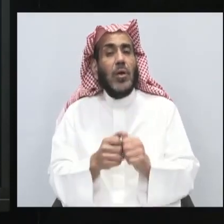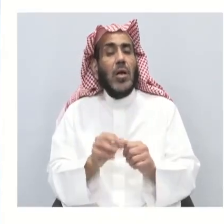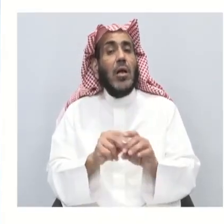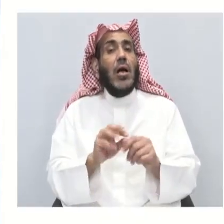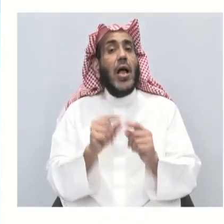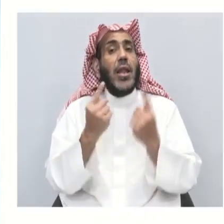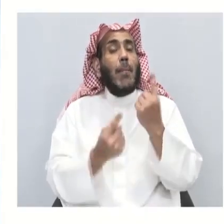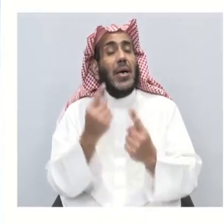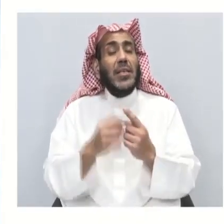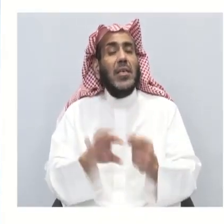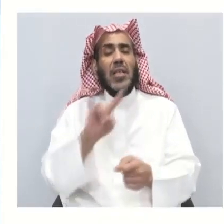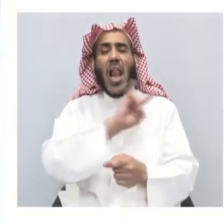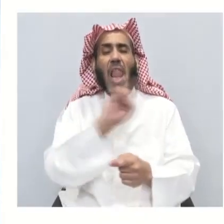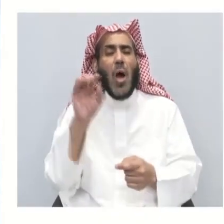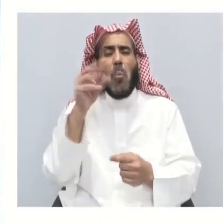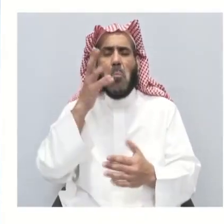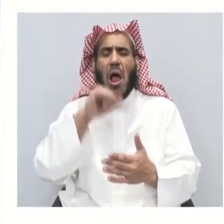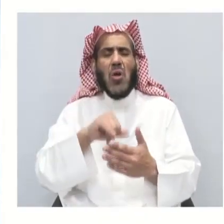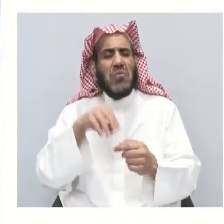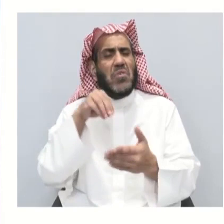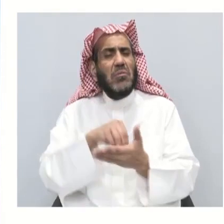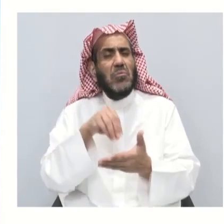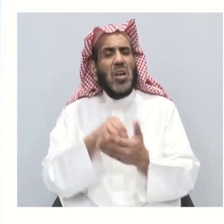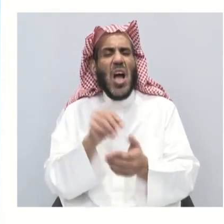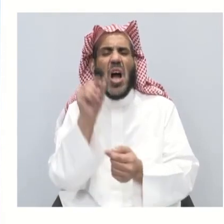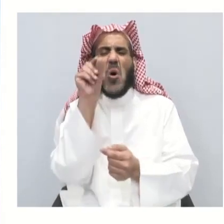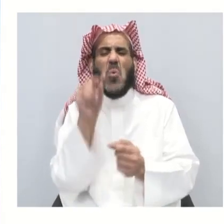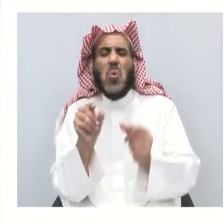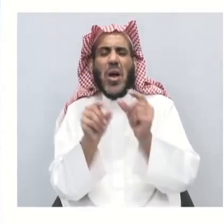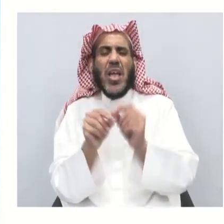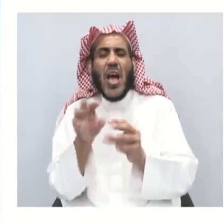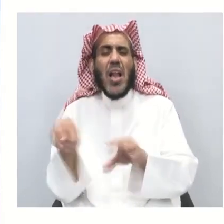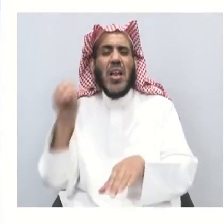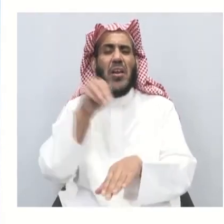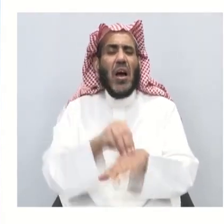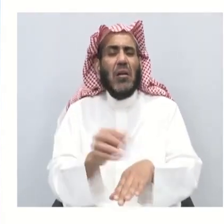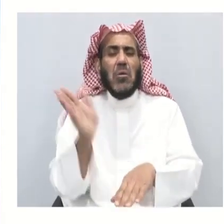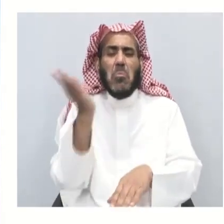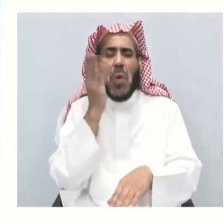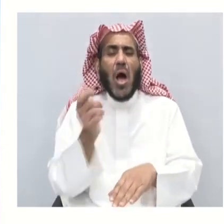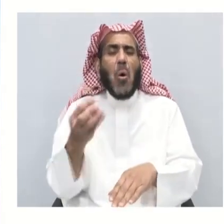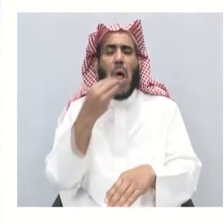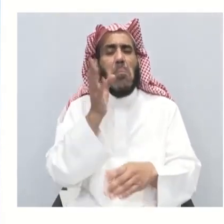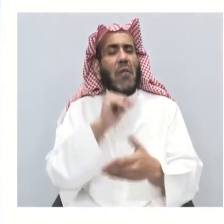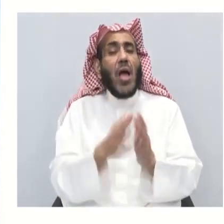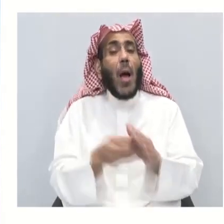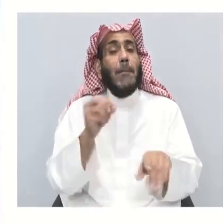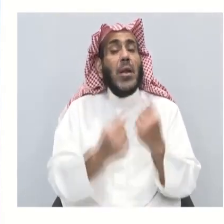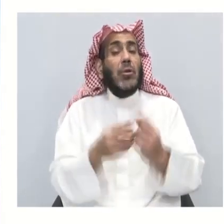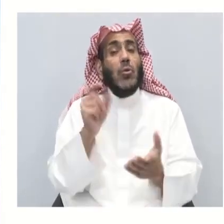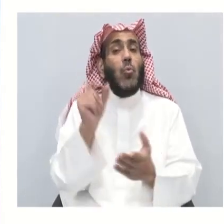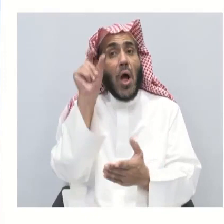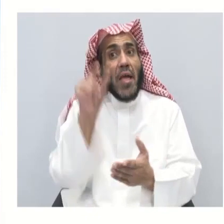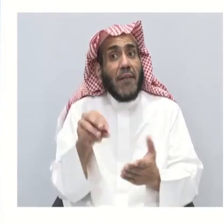النباتات اللاوعائية لا يوجد بها أوعية لنقل الماء والغذاء، بينما الوعائية تحتوي